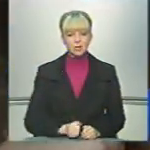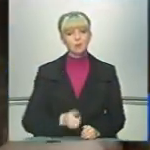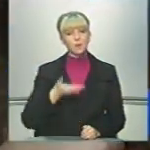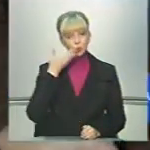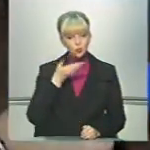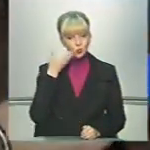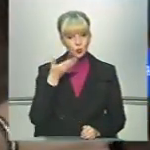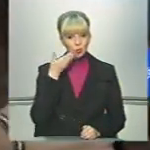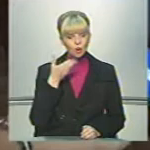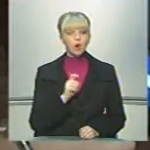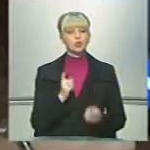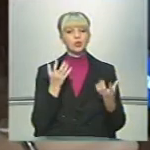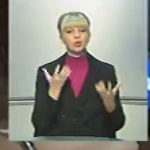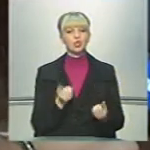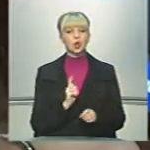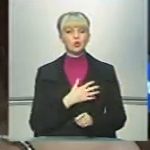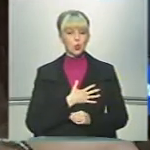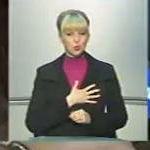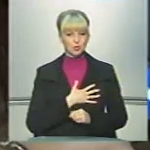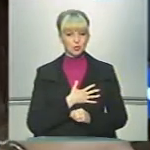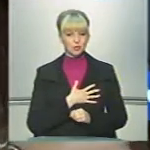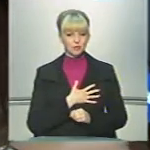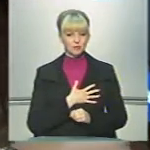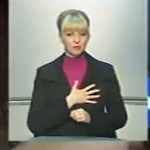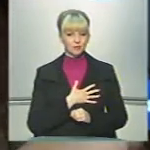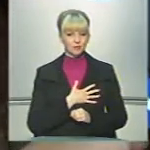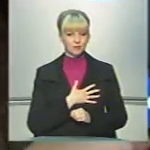Суп. Що ще любиш?